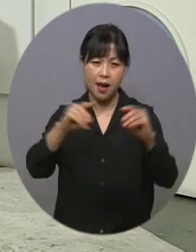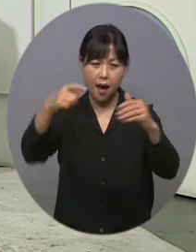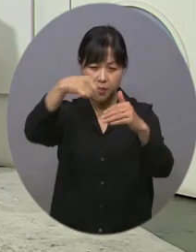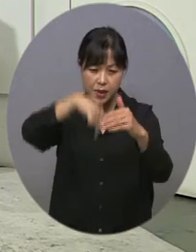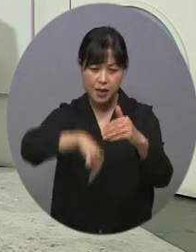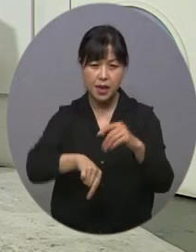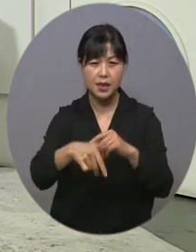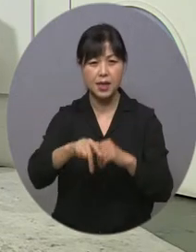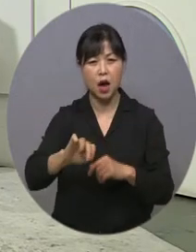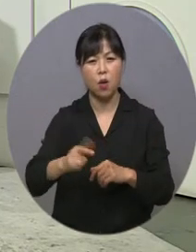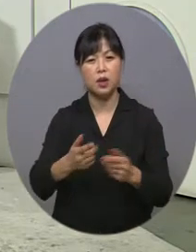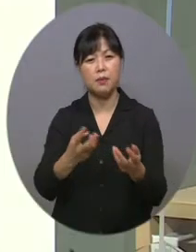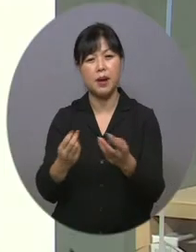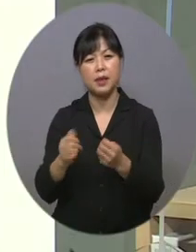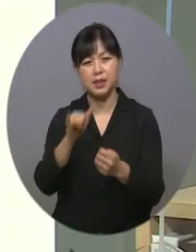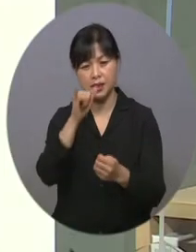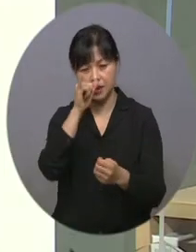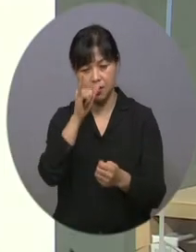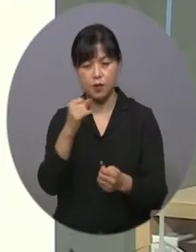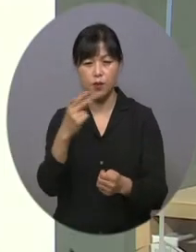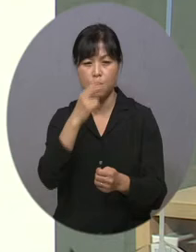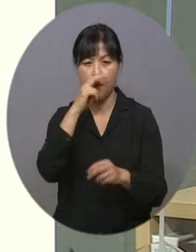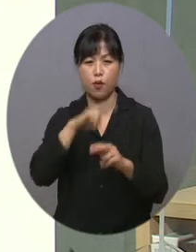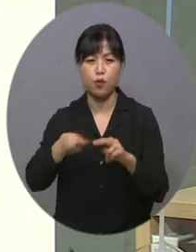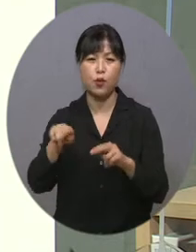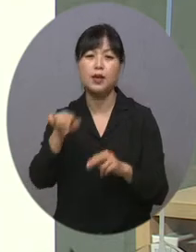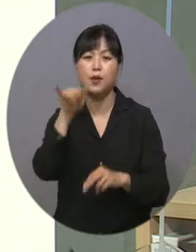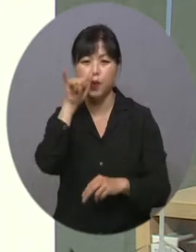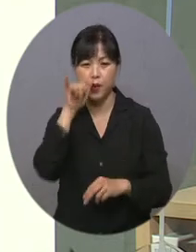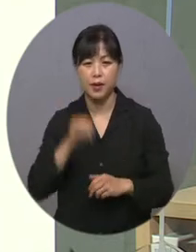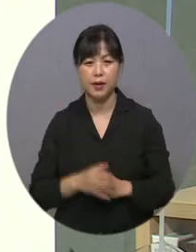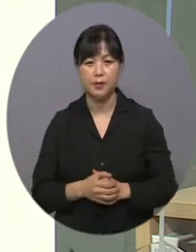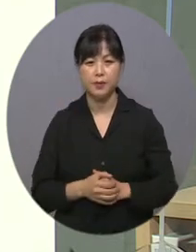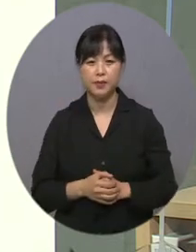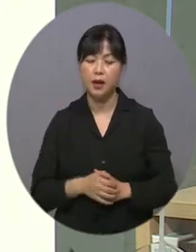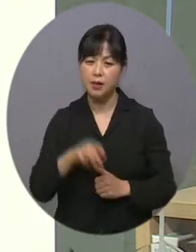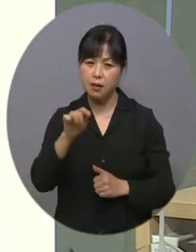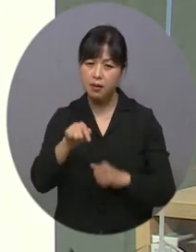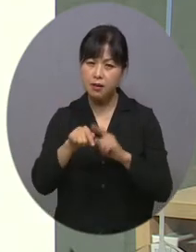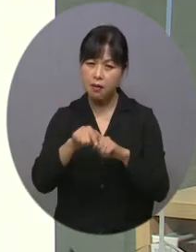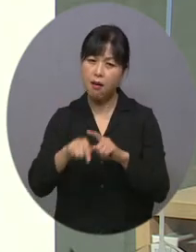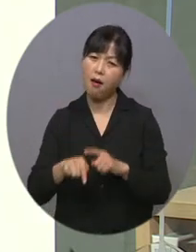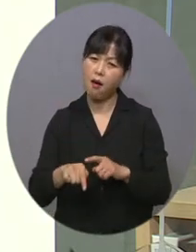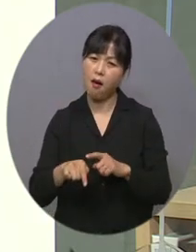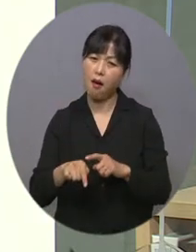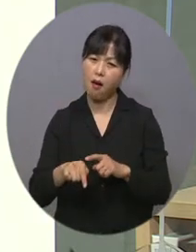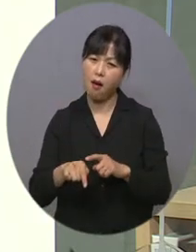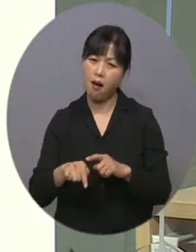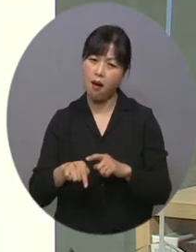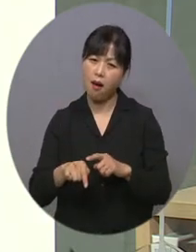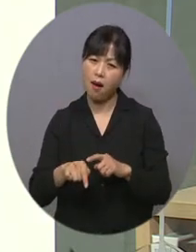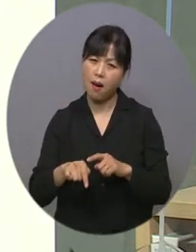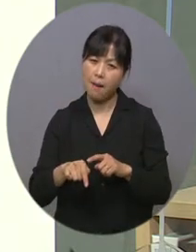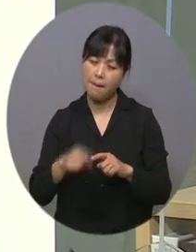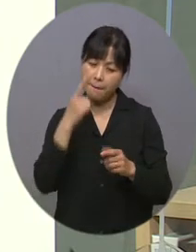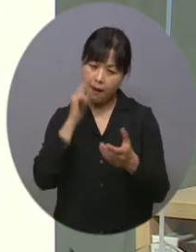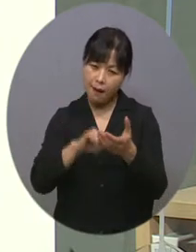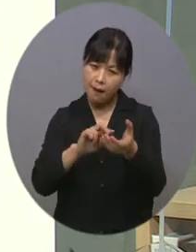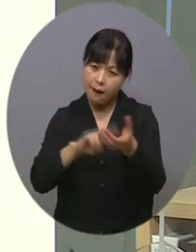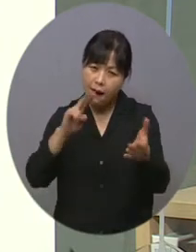그래요. 석유까지. 무궁무진하죠. 예, 이제 그런 것을 아직도 개발을 못 하고 있는데 예, 예.